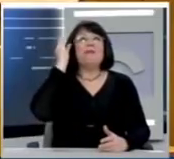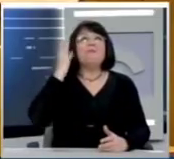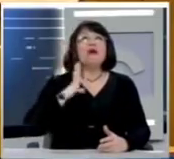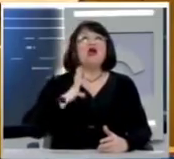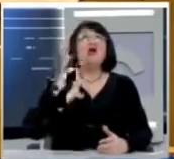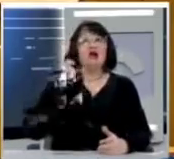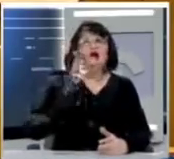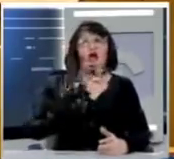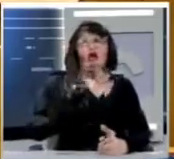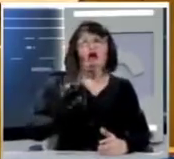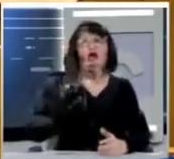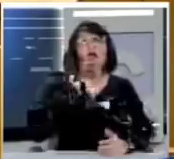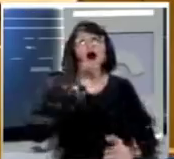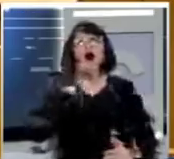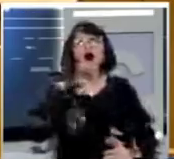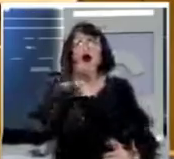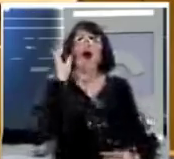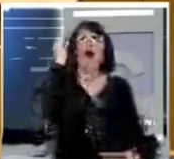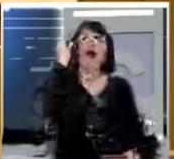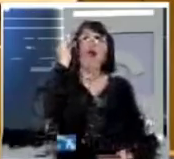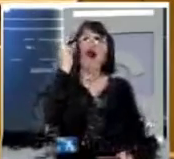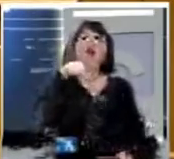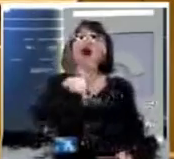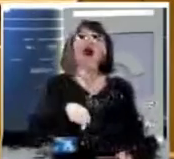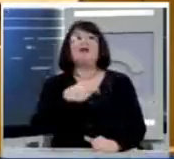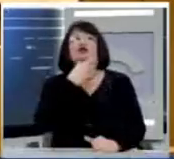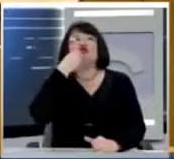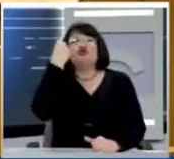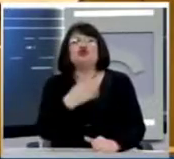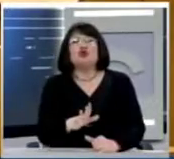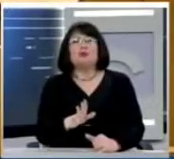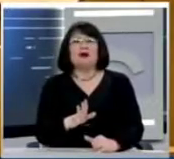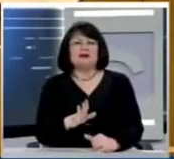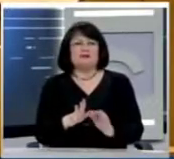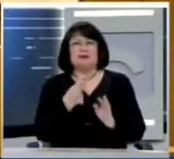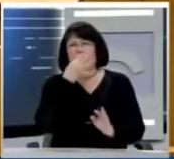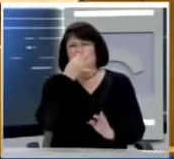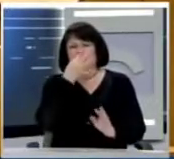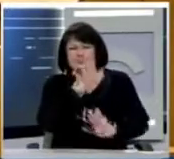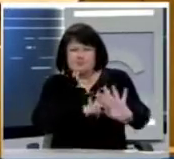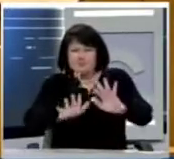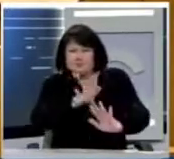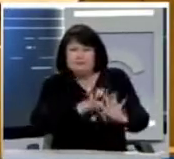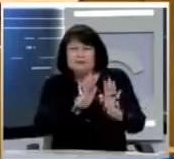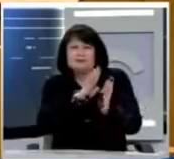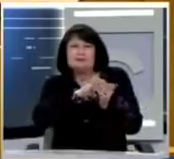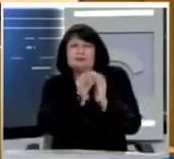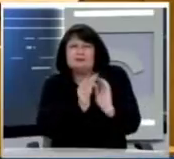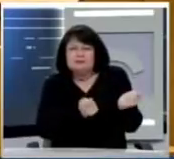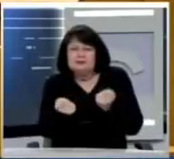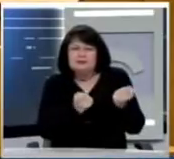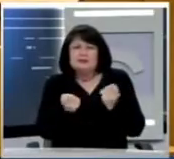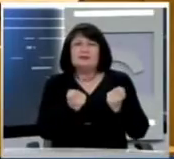Έλληνας πολίτης πως στήθηκε αυτός ο άθλιος μηχανισμός που είχε ως αποτέλεσμα εν μέσω